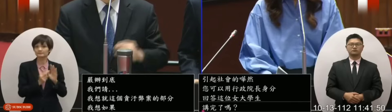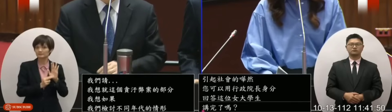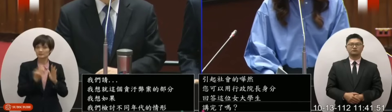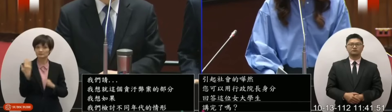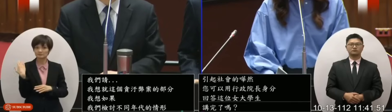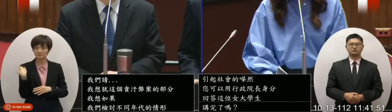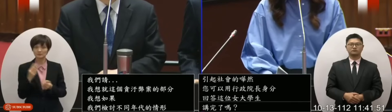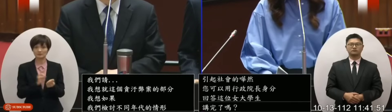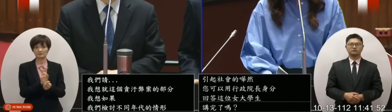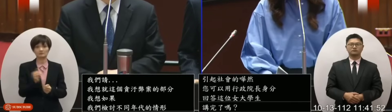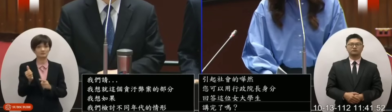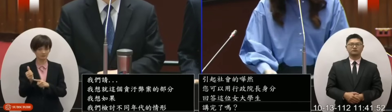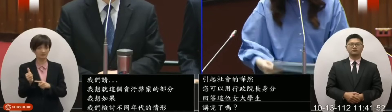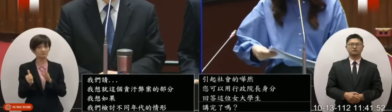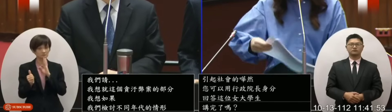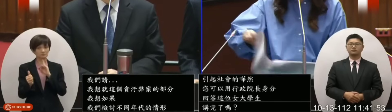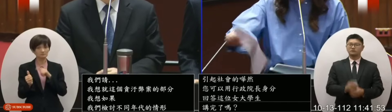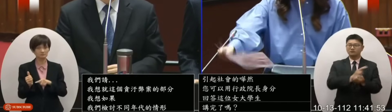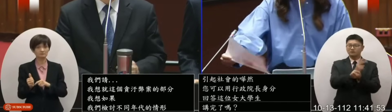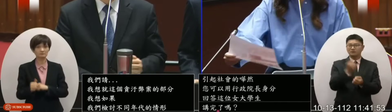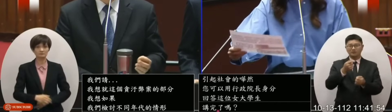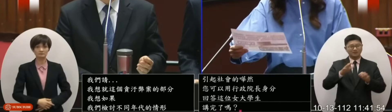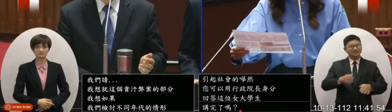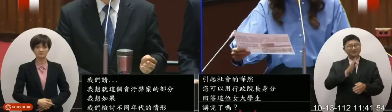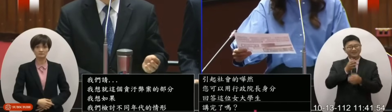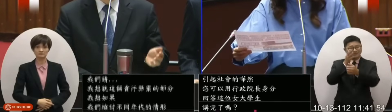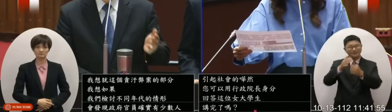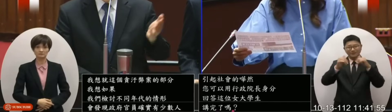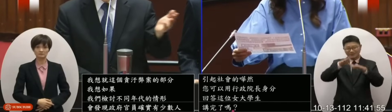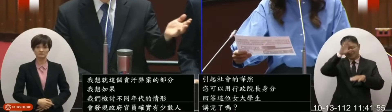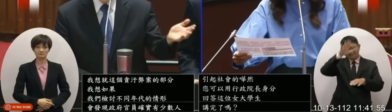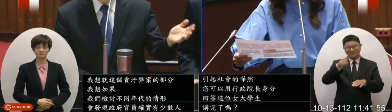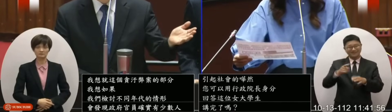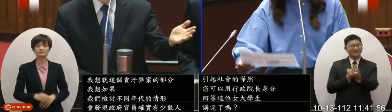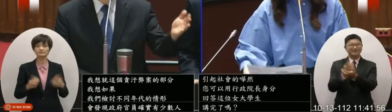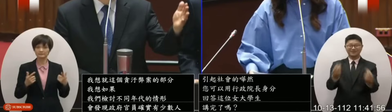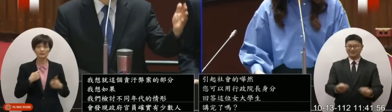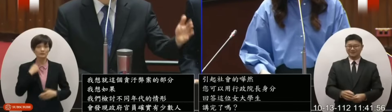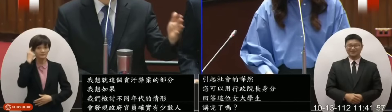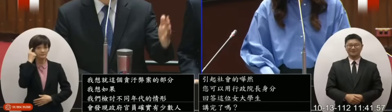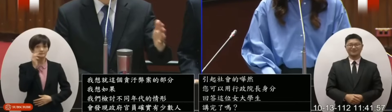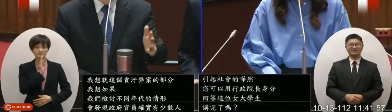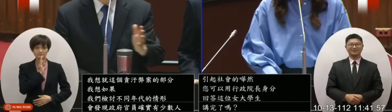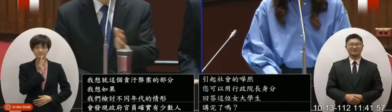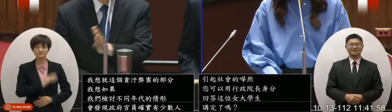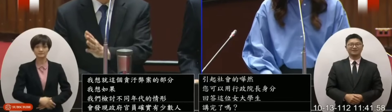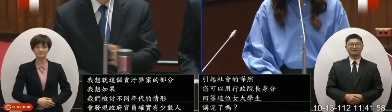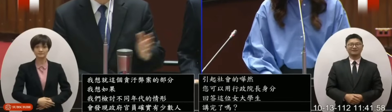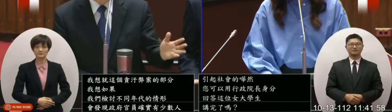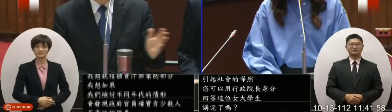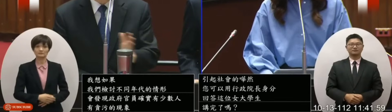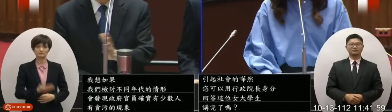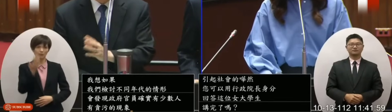像林义士就是一个很好的例子嘛。 林义士他现在是在问民进党，林义士什么时候参加民进党？ 我的意思就是说，任何的年